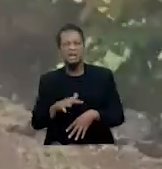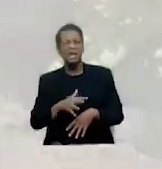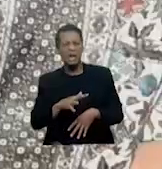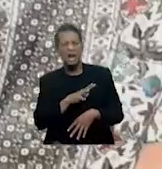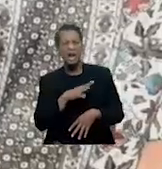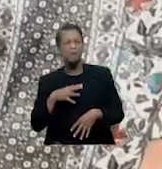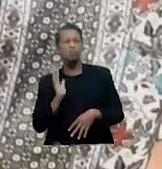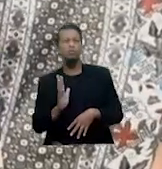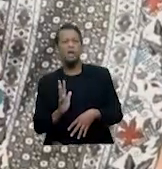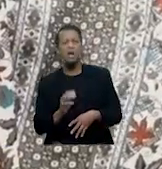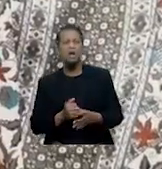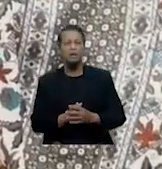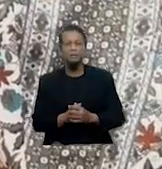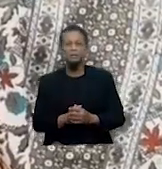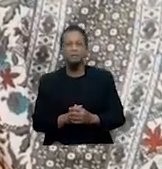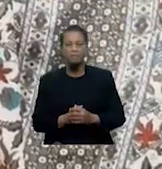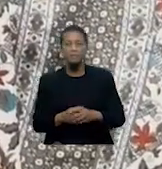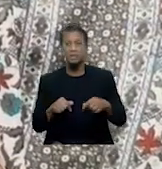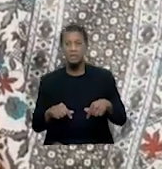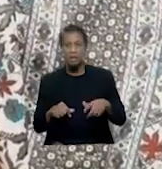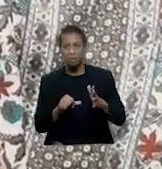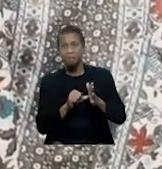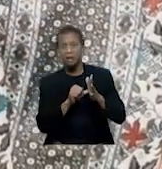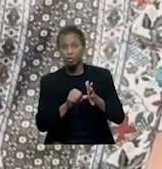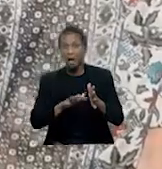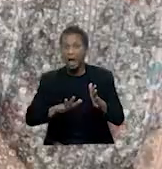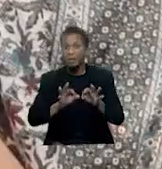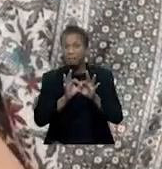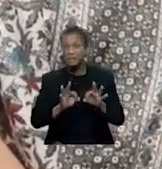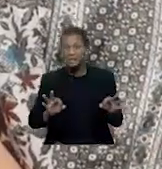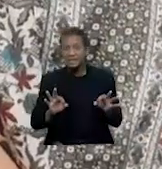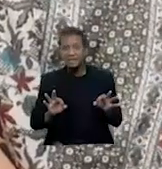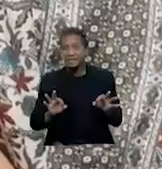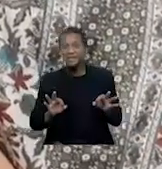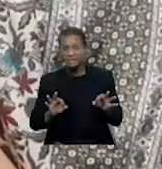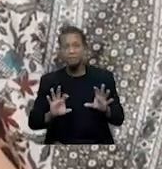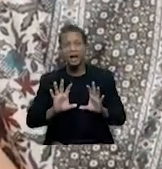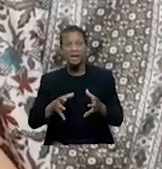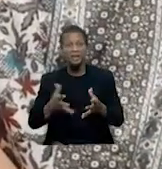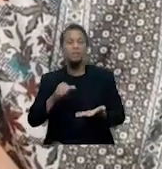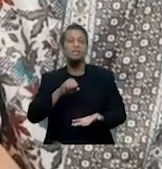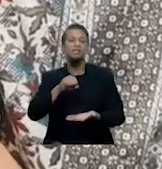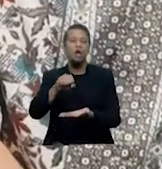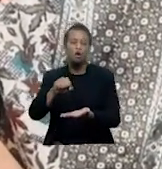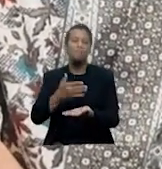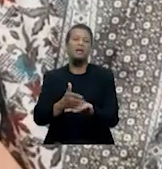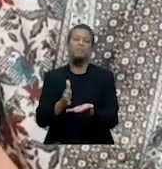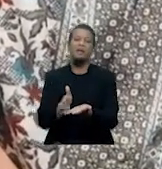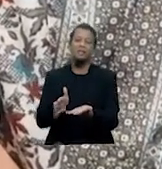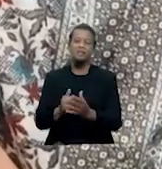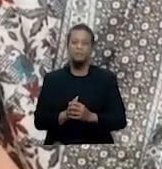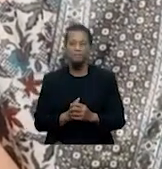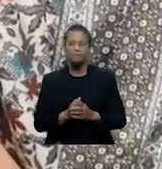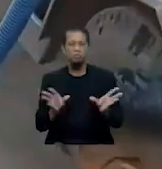aja. Apa penyaluran air bersih dan juga pemberian paket sembako. Kepala keluarga dengan jumlah jiwanya sebanyak kurang lebih